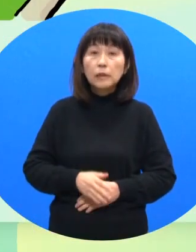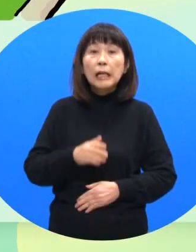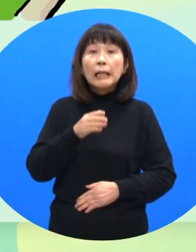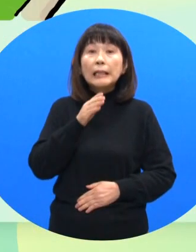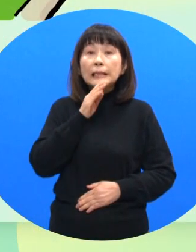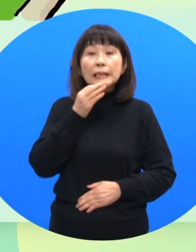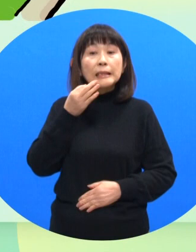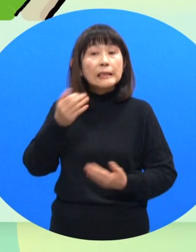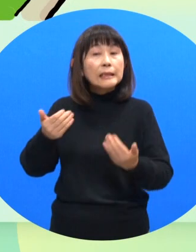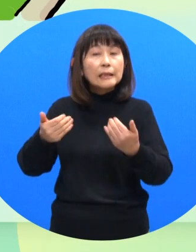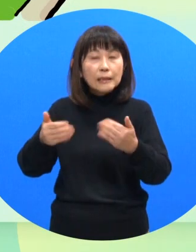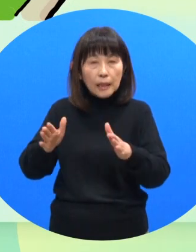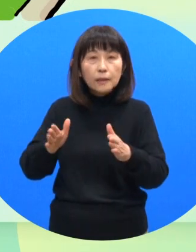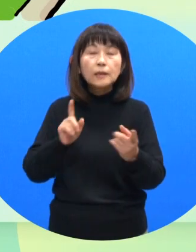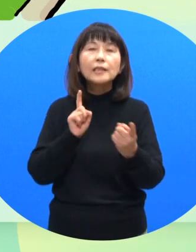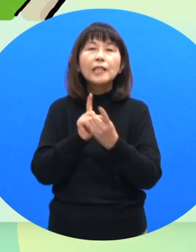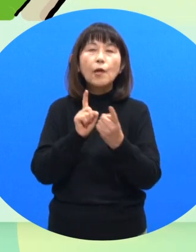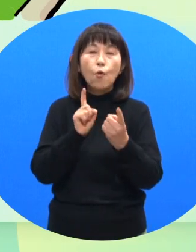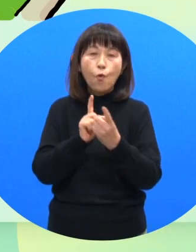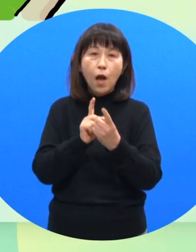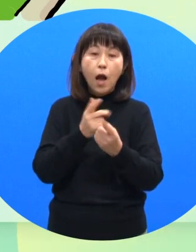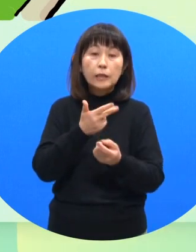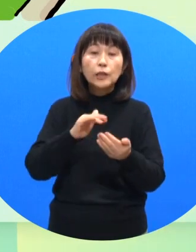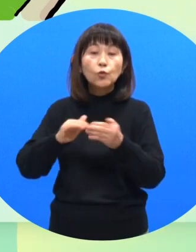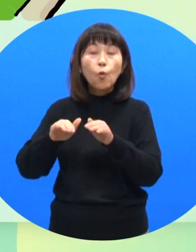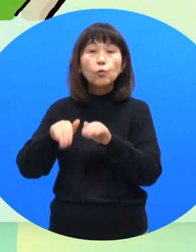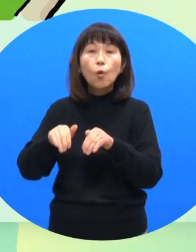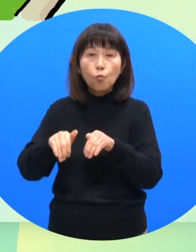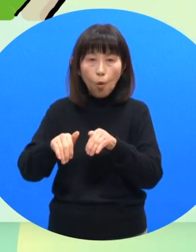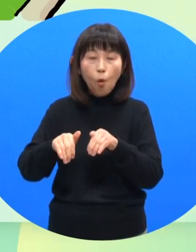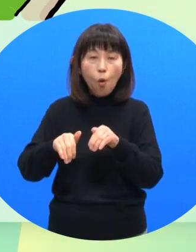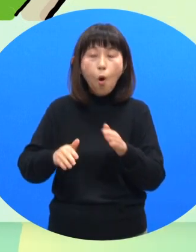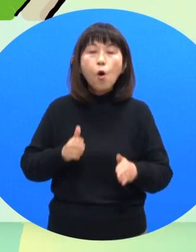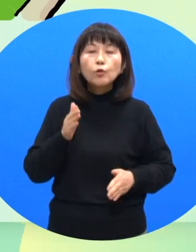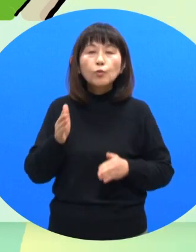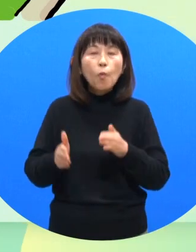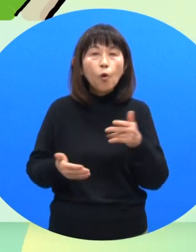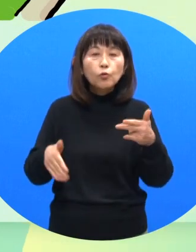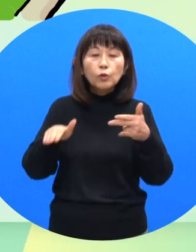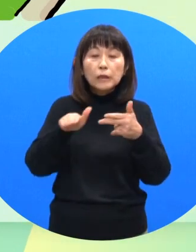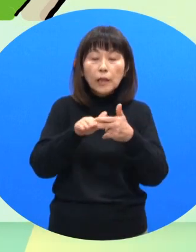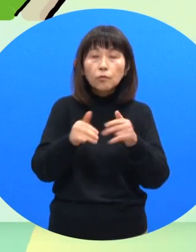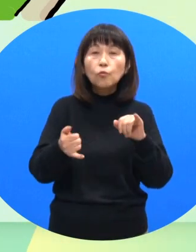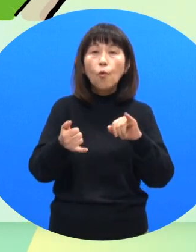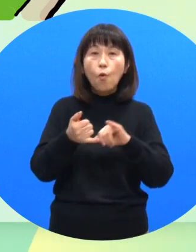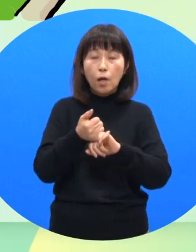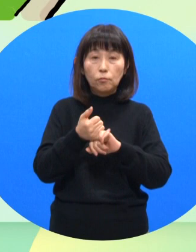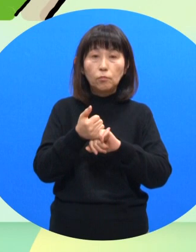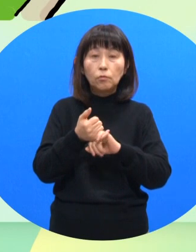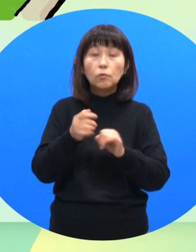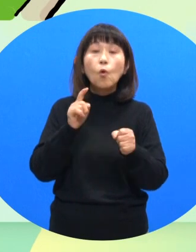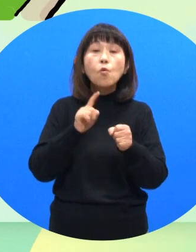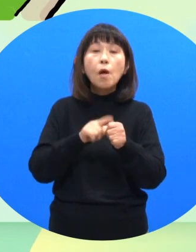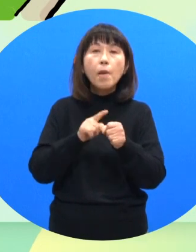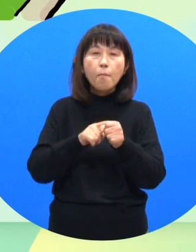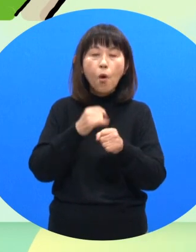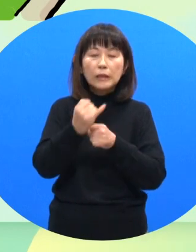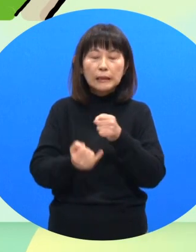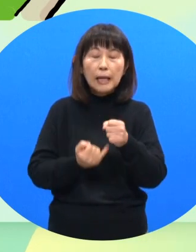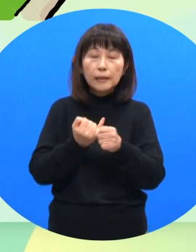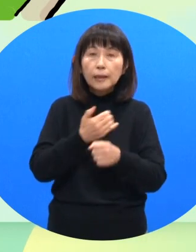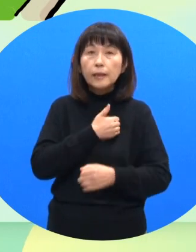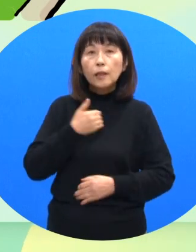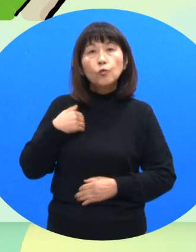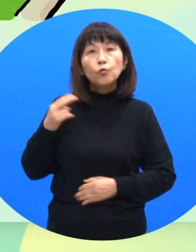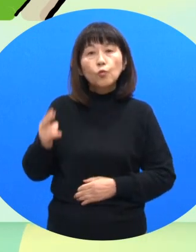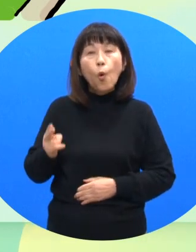このほかキャッシュレス対応や市町村のスポーツ施設などでオンライン予約できる施設の拡大についても調